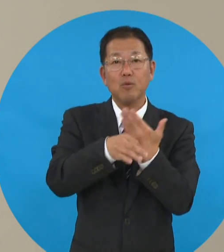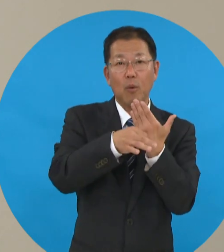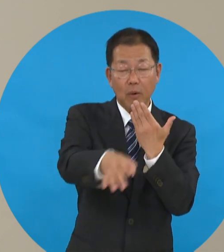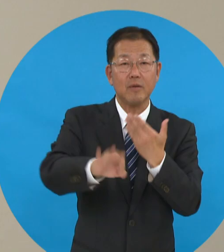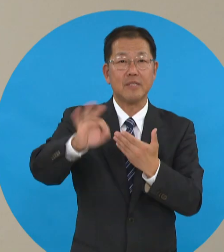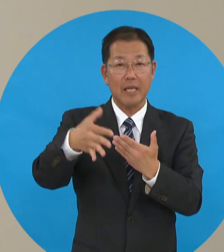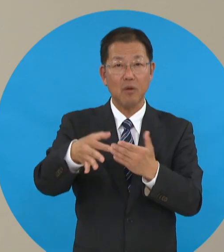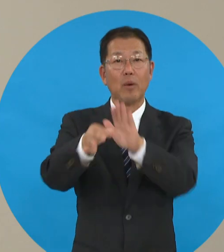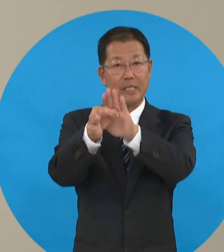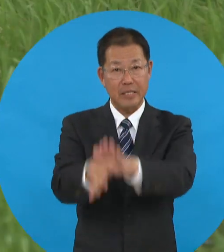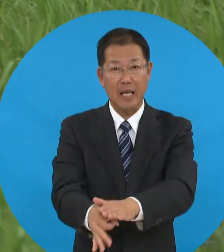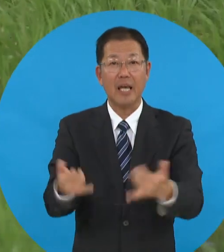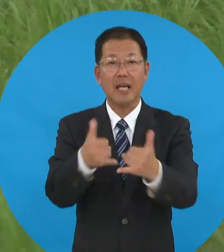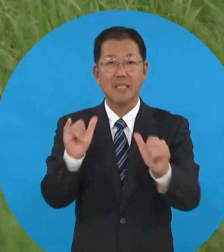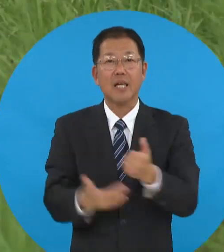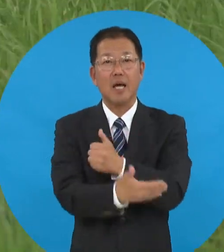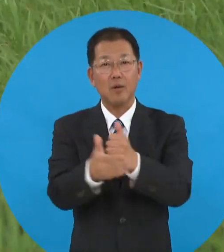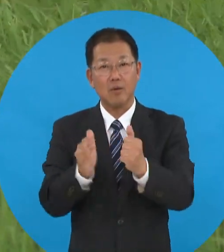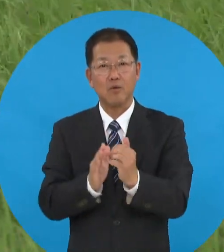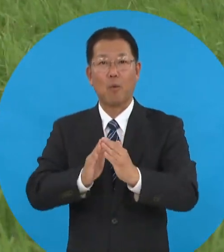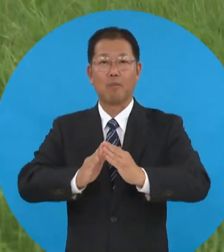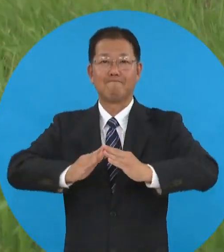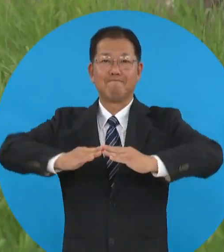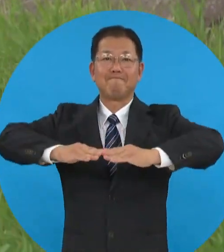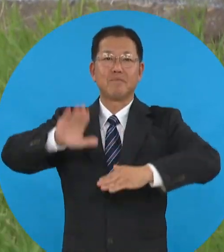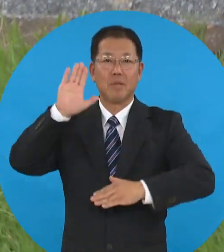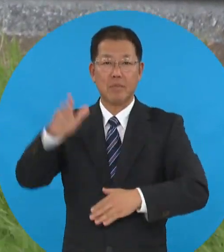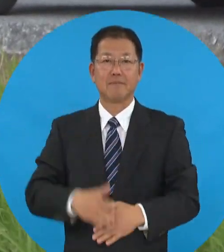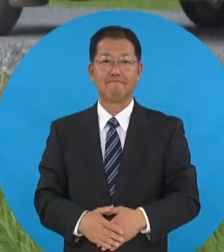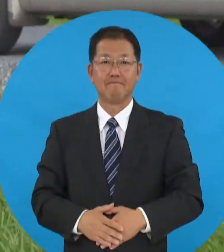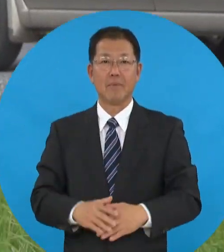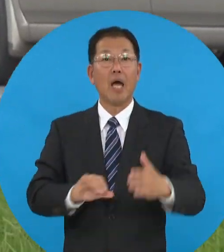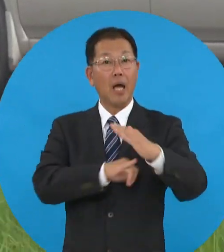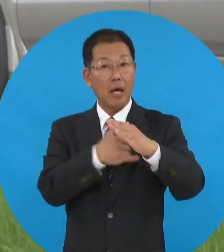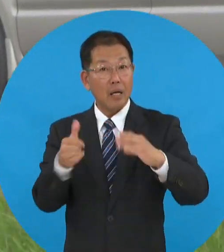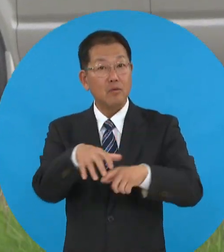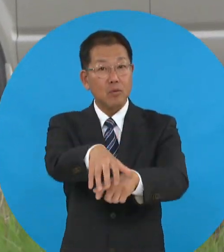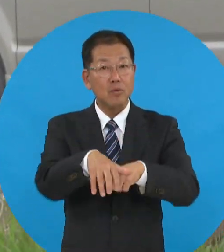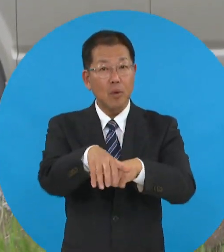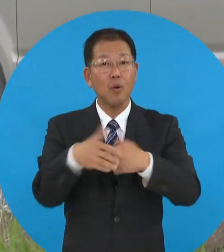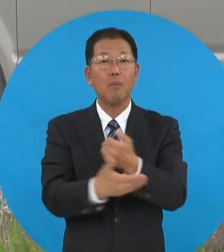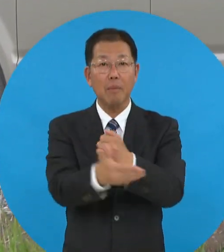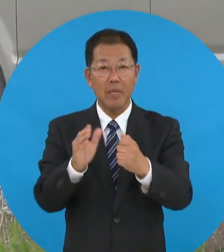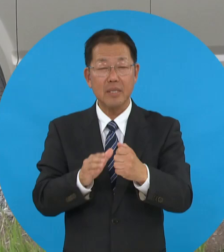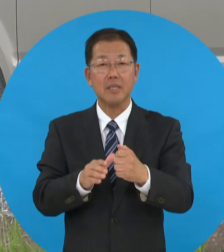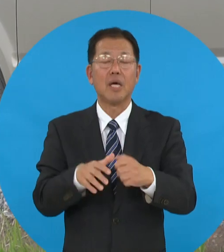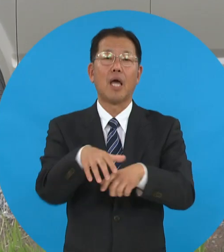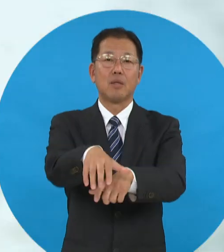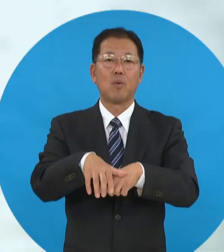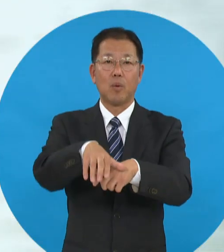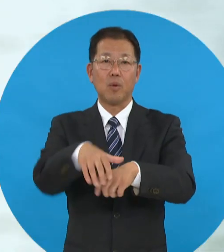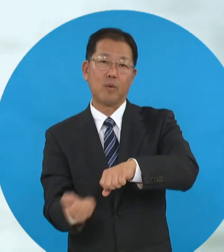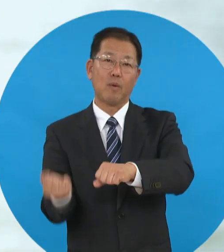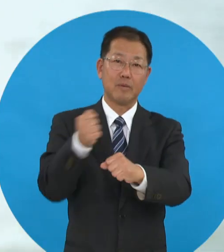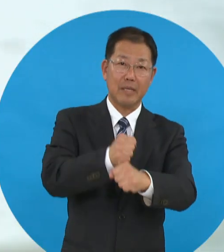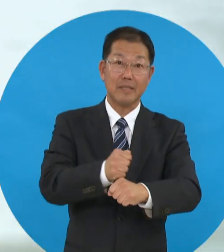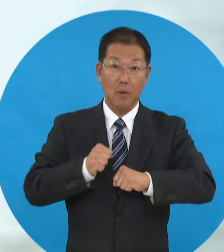障を充実させます。家族農業を守り、農業の再生を図りましょう。